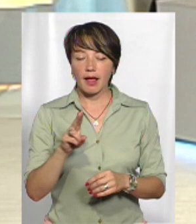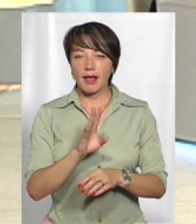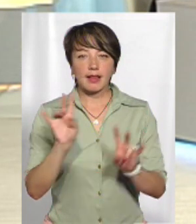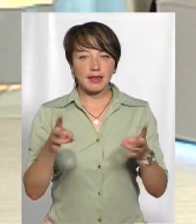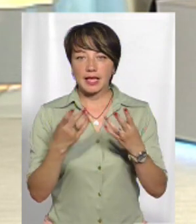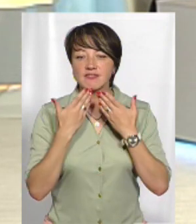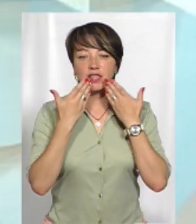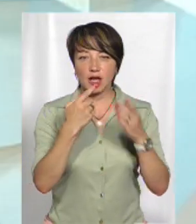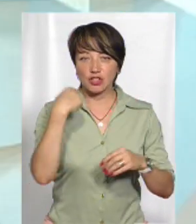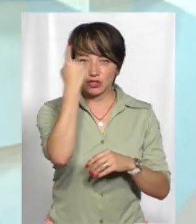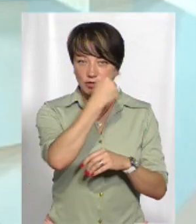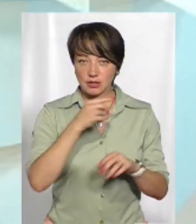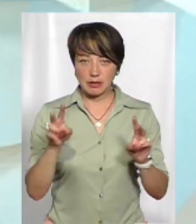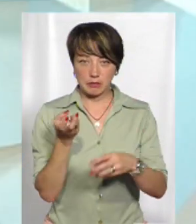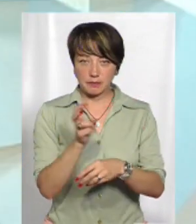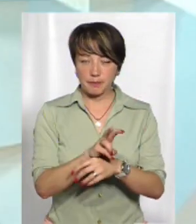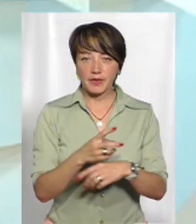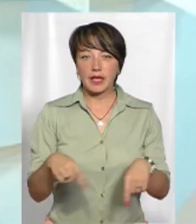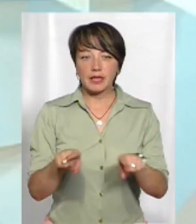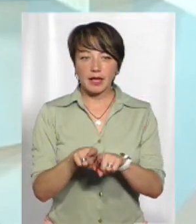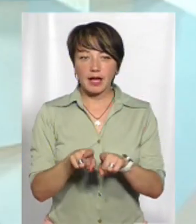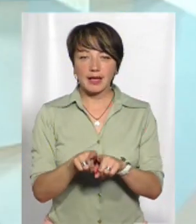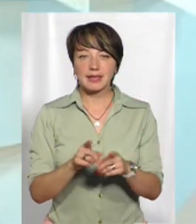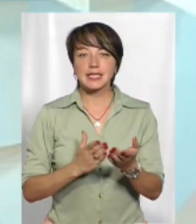звертаючись до органів Пенсійного фонду, тобто такий сервіс, як